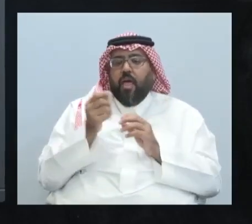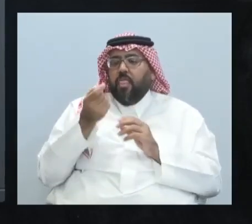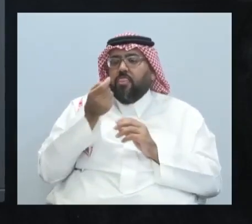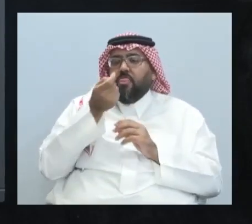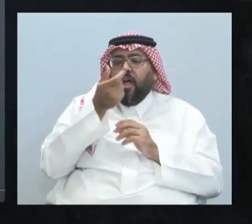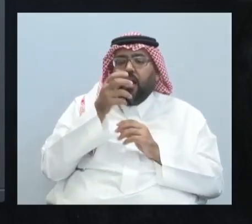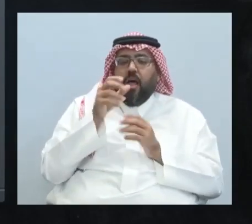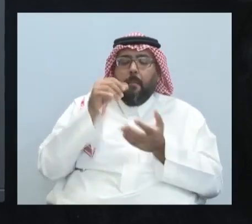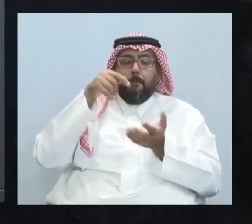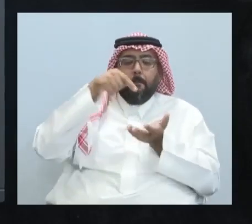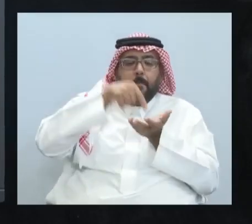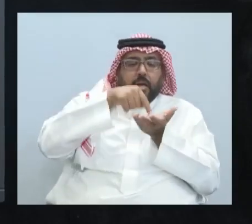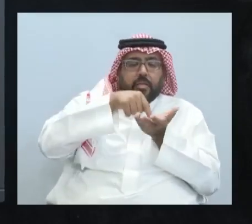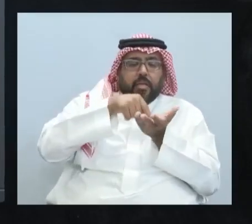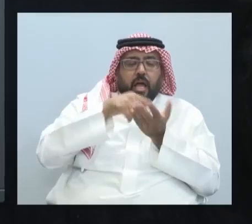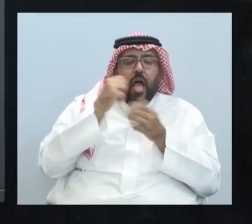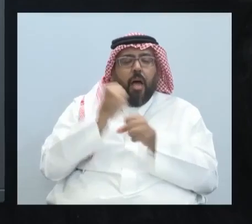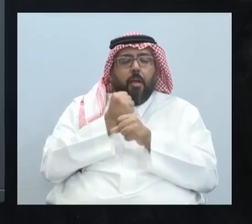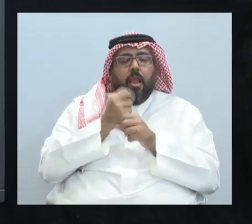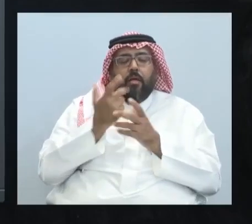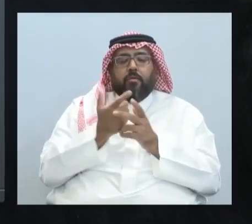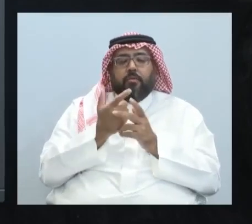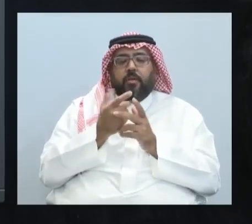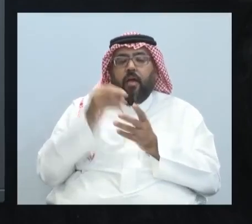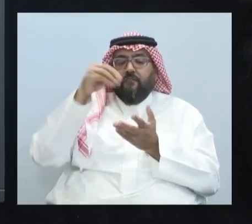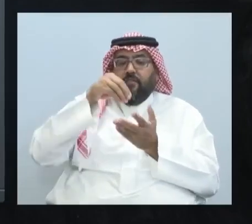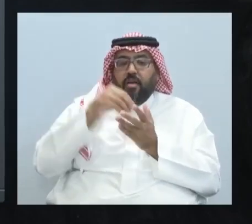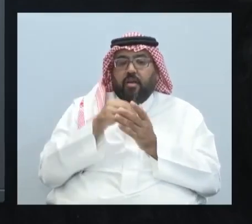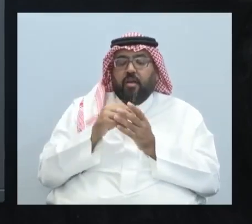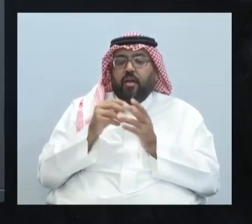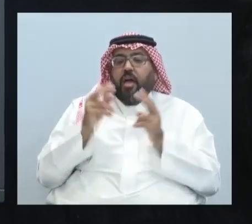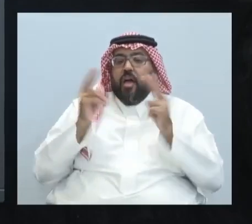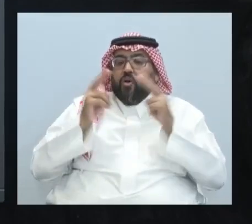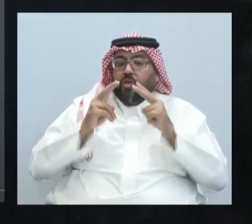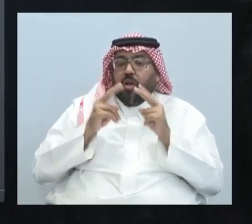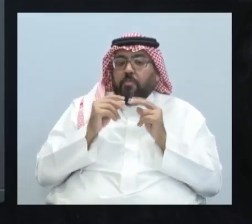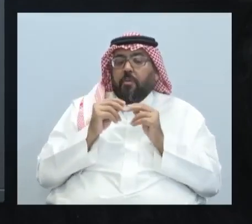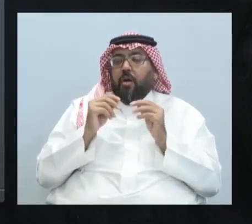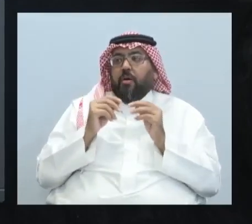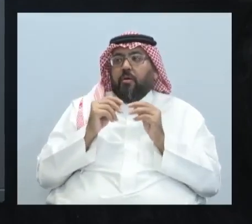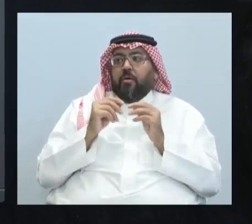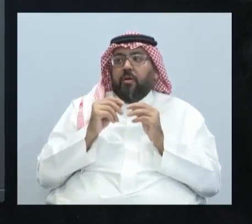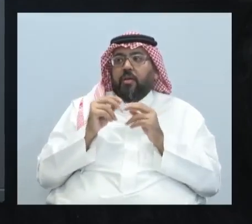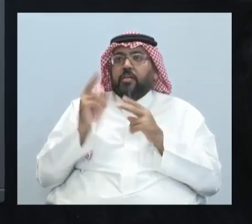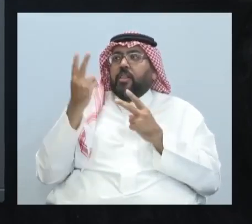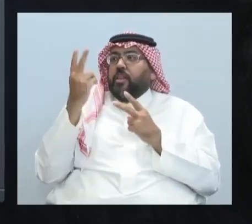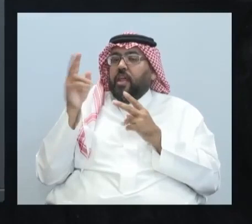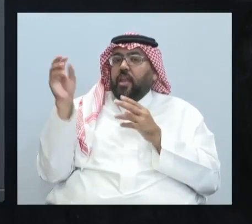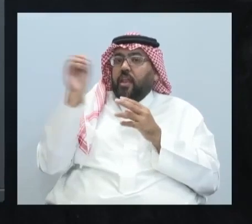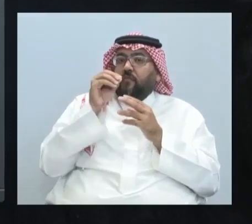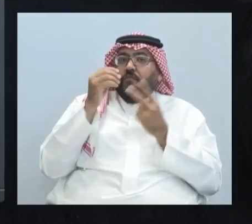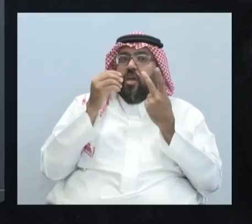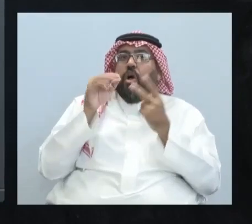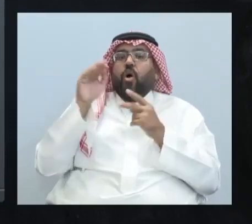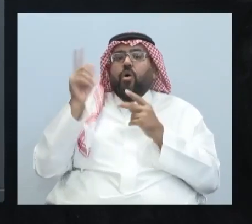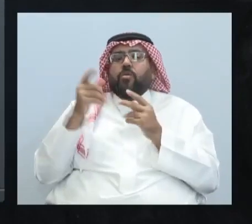مع الذره المركزيه ما الذي سوف تكون هل تحتوي على الكترونات تكافؤ عفوا هل تحتوي على زوجه الكتروني حر او لا